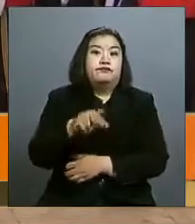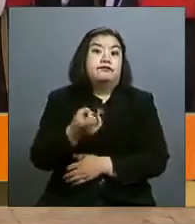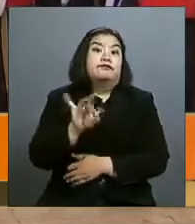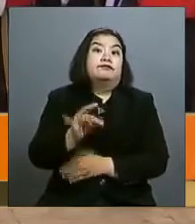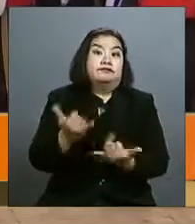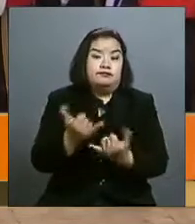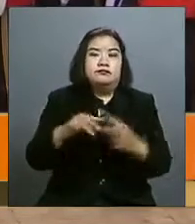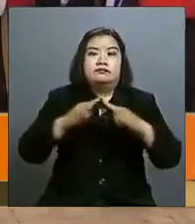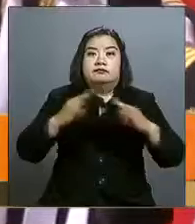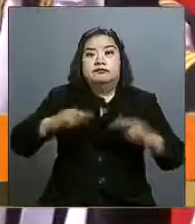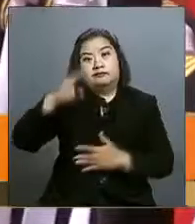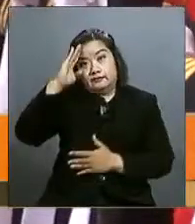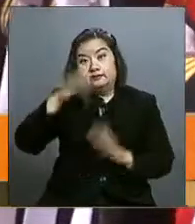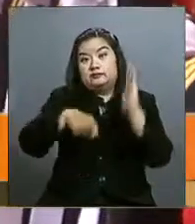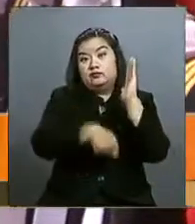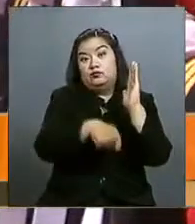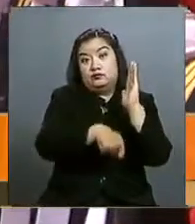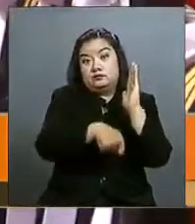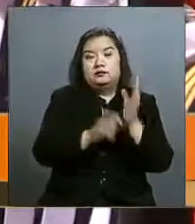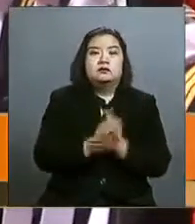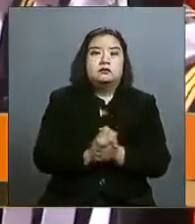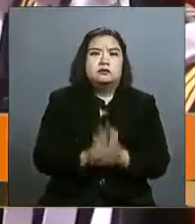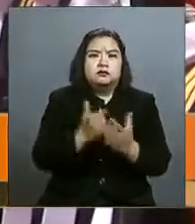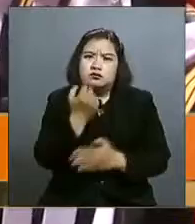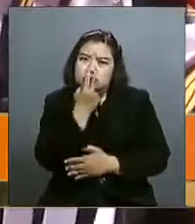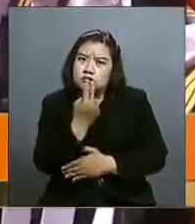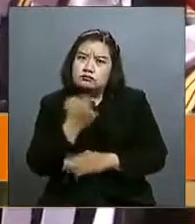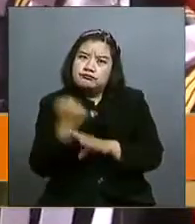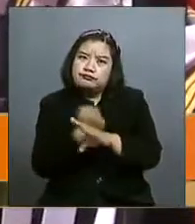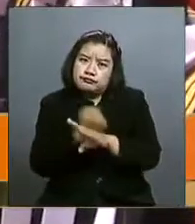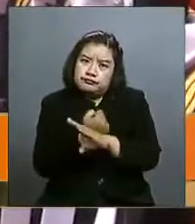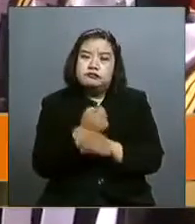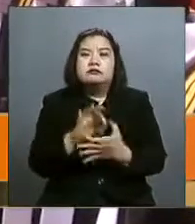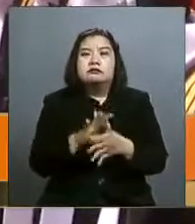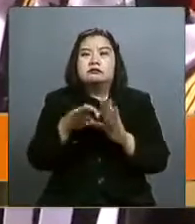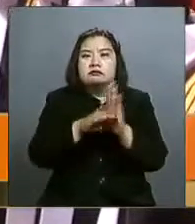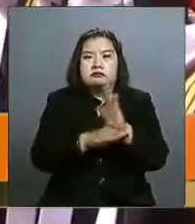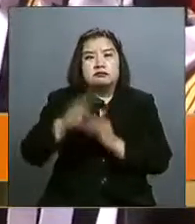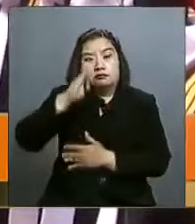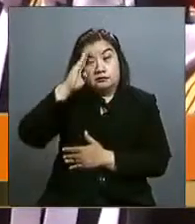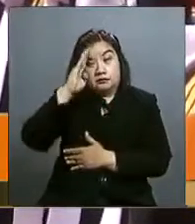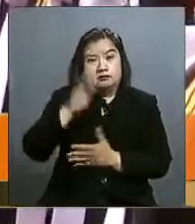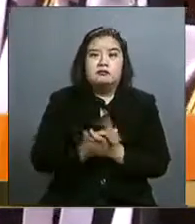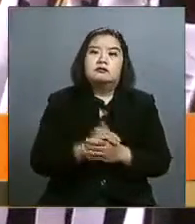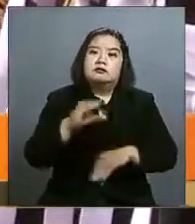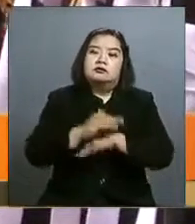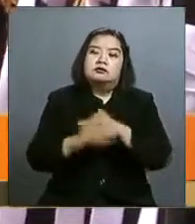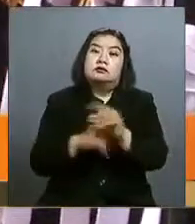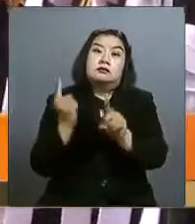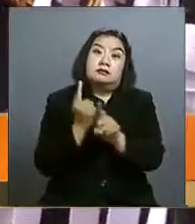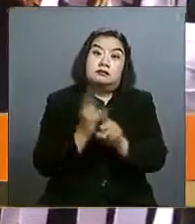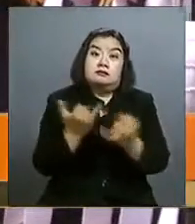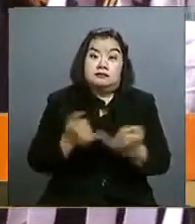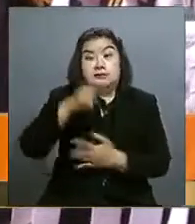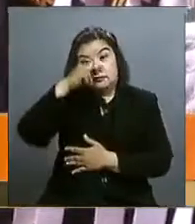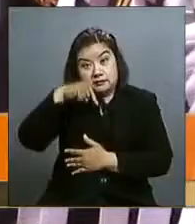ารีอำเภอเมืองนครราชสีมาซึ่งก็เป็นการฝึกทางยุทธวิธีของหน่วยกองพันทหารราบตามโครงการความร่วมมือกองทัพ